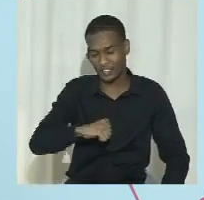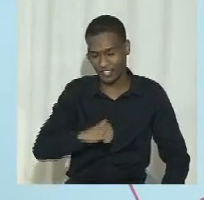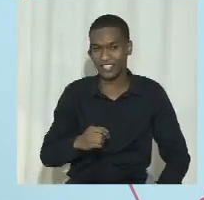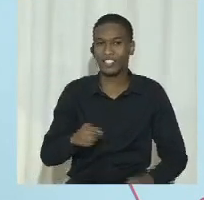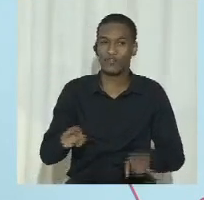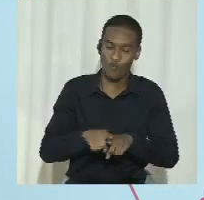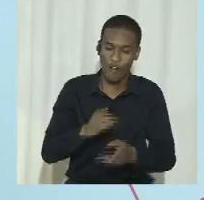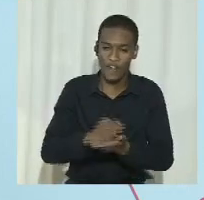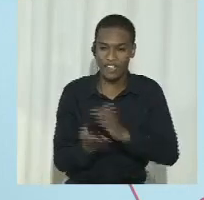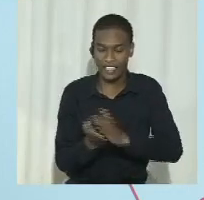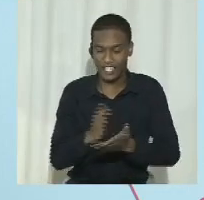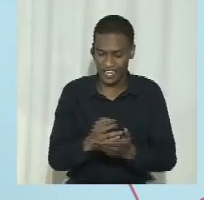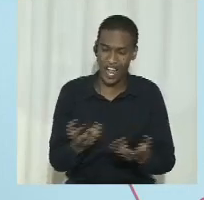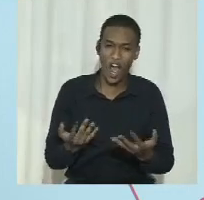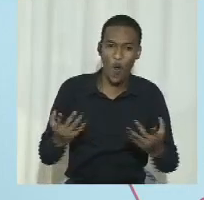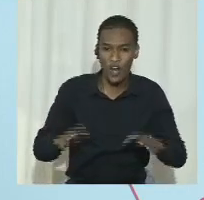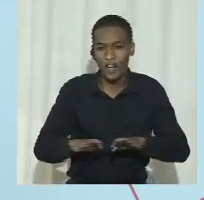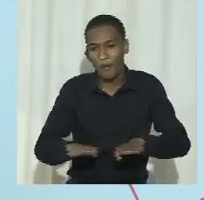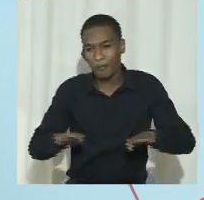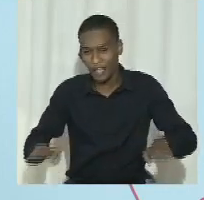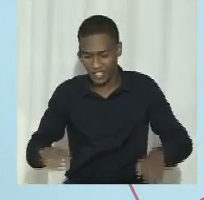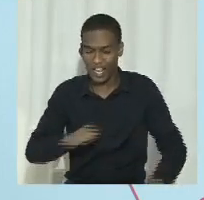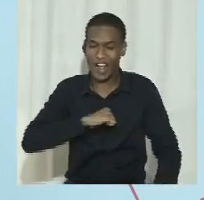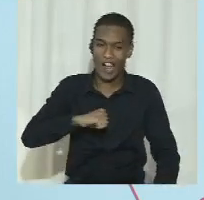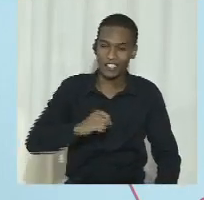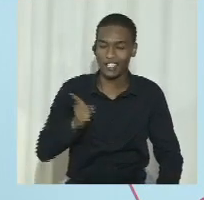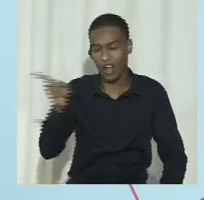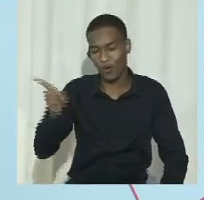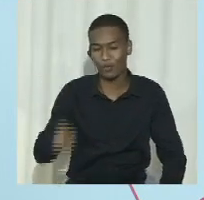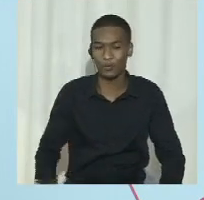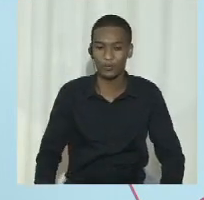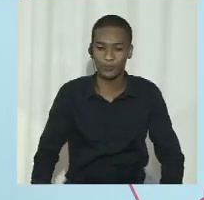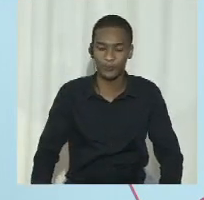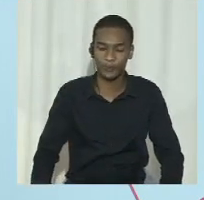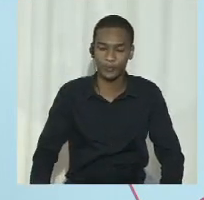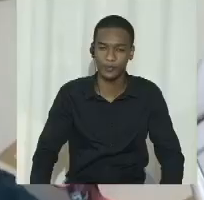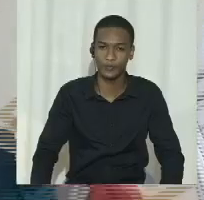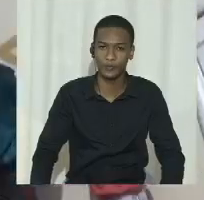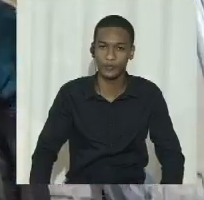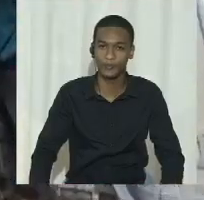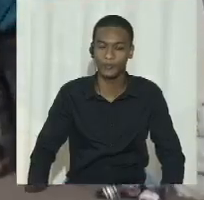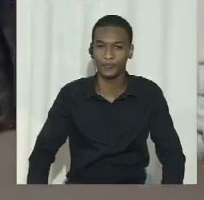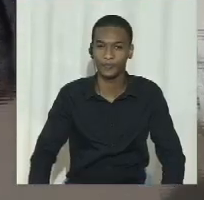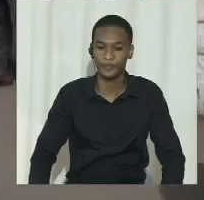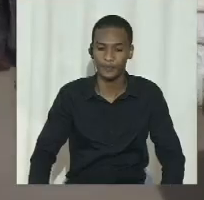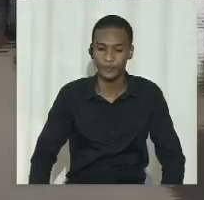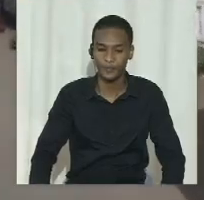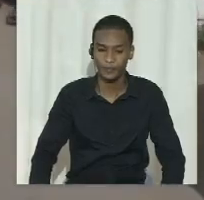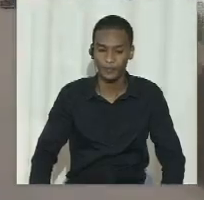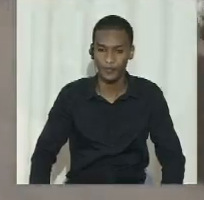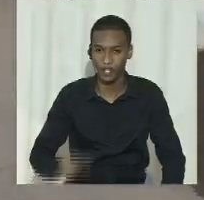ireo fandaminana rehetra izay napetraka hariva ara vao narivo sy Totson François